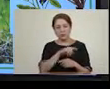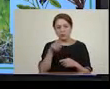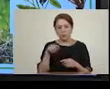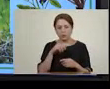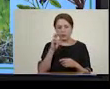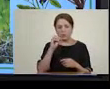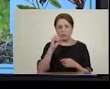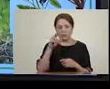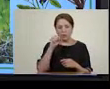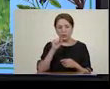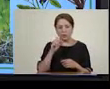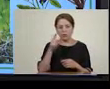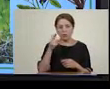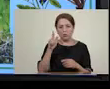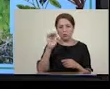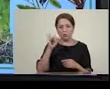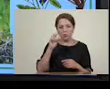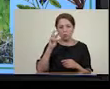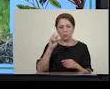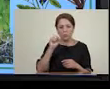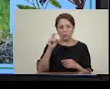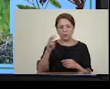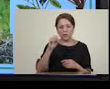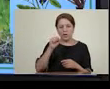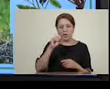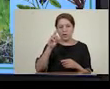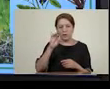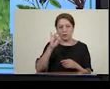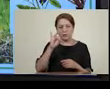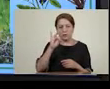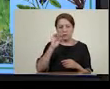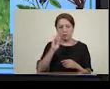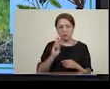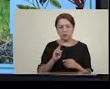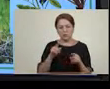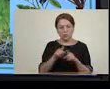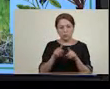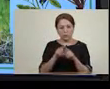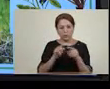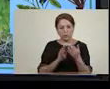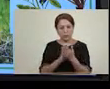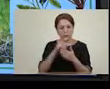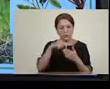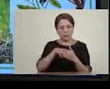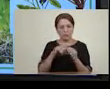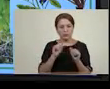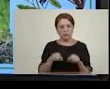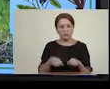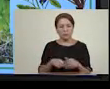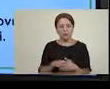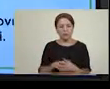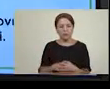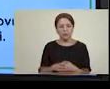beda, g'umay, ajriq kabi bir qator o'simliklarni kiritishimiz mumkin.